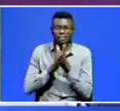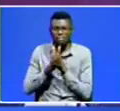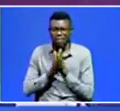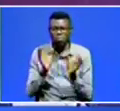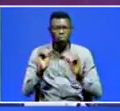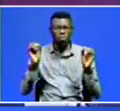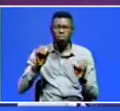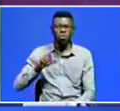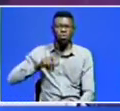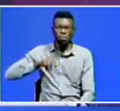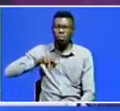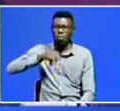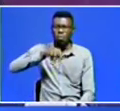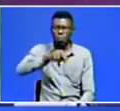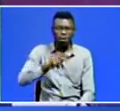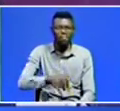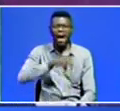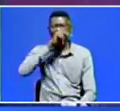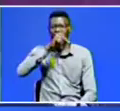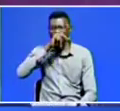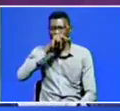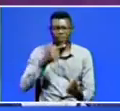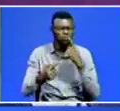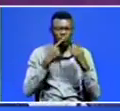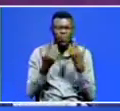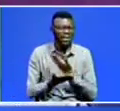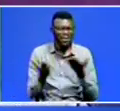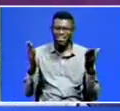atembee barabara, apige duru zake, aseme.